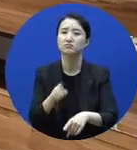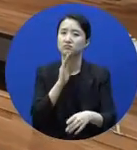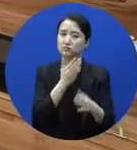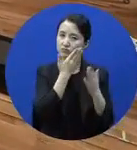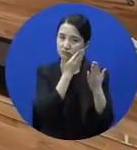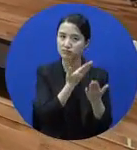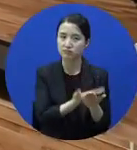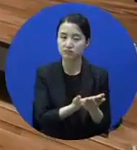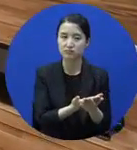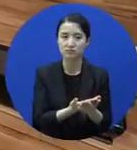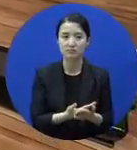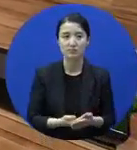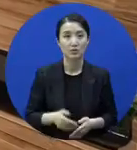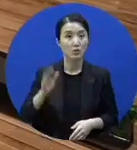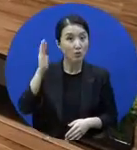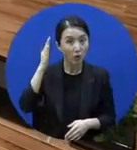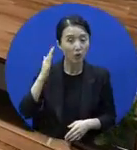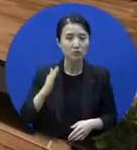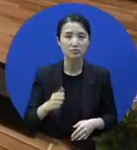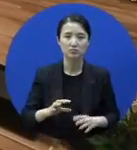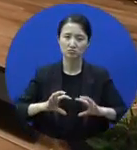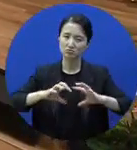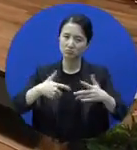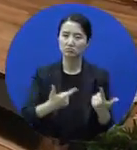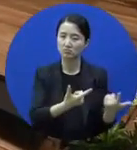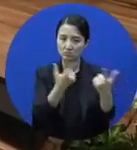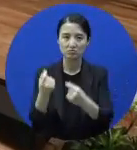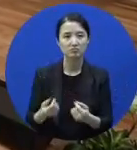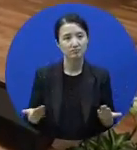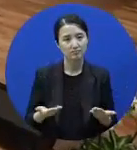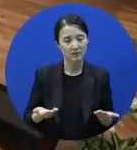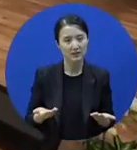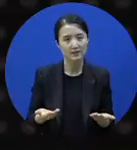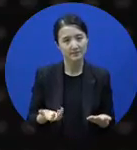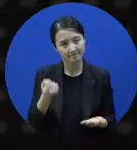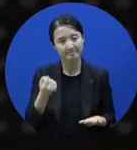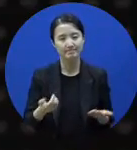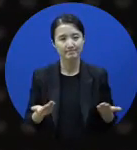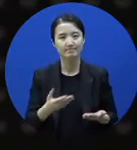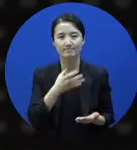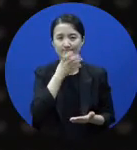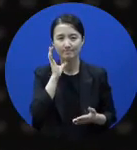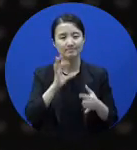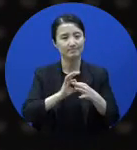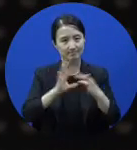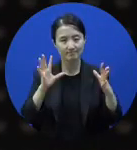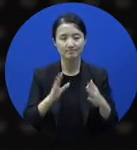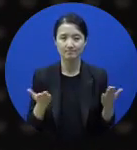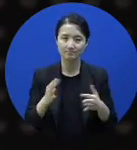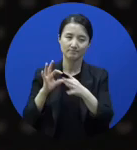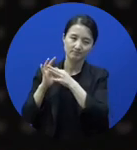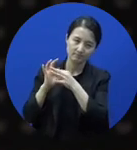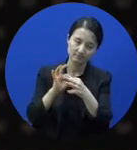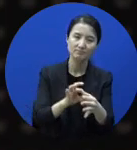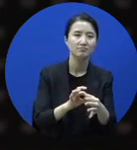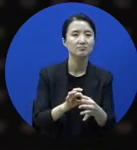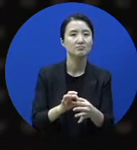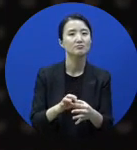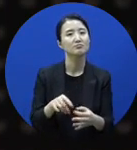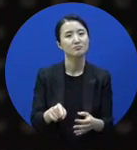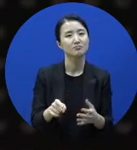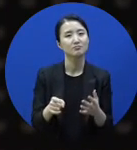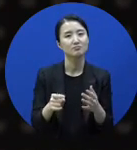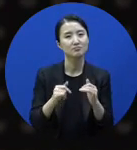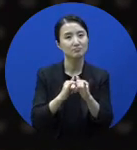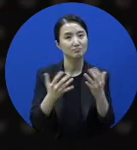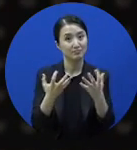직업인으로 살아가고 있는 상황으로 발생하고 있는 거고요. 그러다 보니까 이제 점점 그 직장에 의존하지 말고 개인의 주체가 되라고